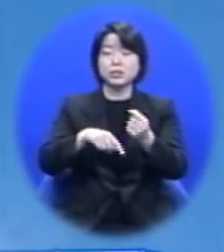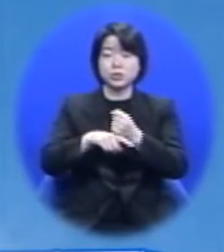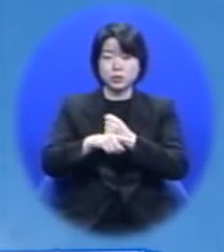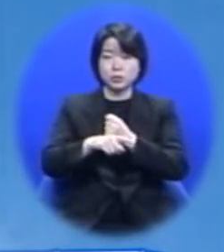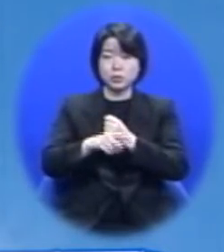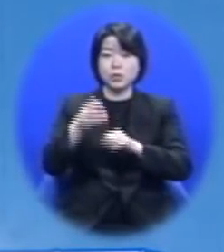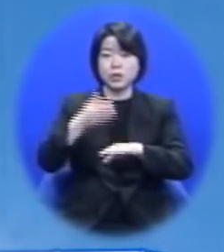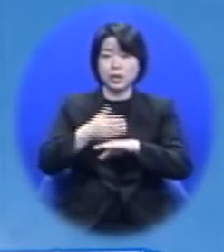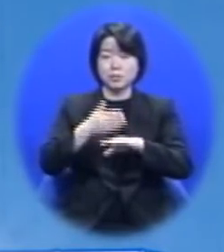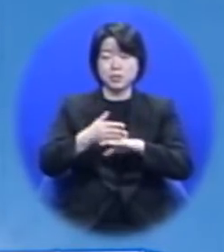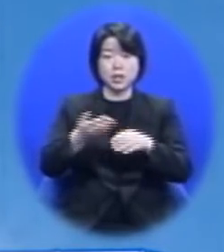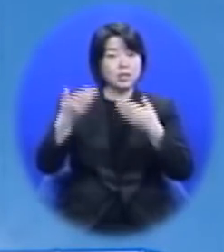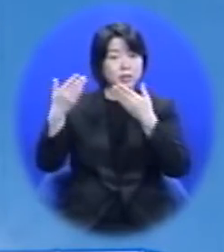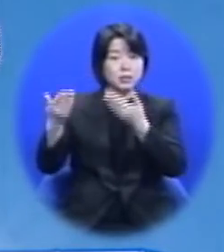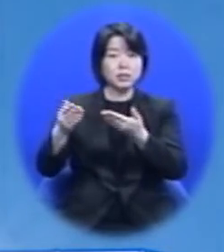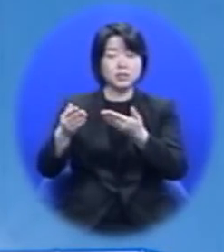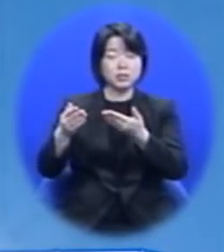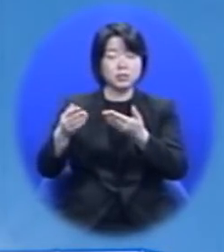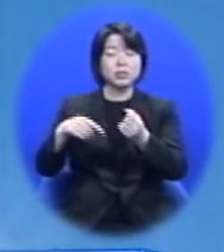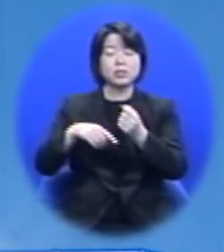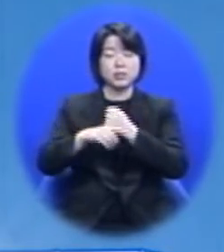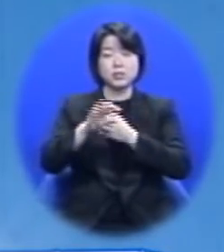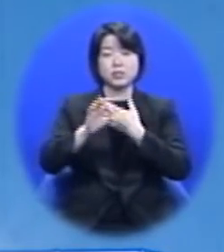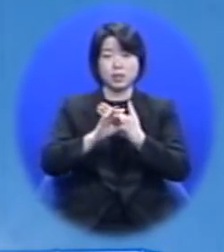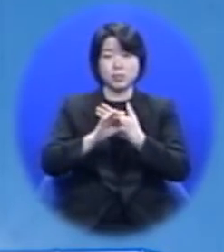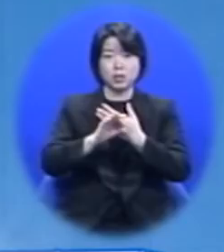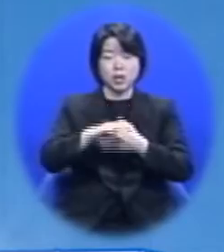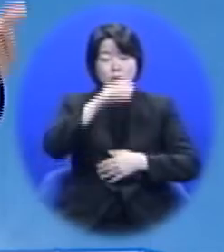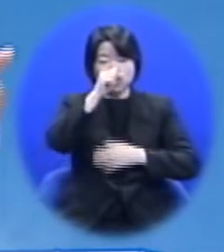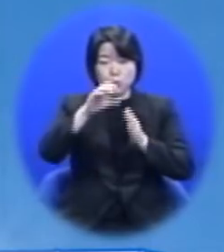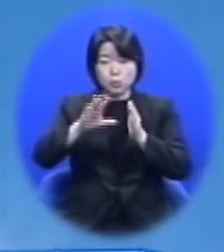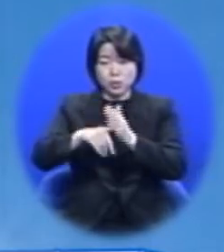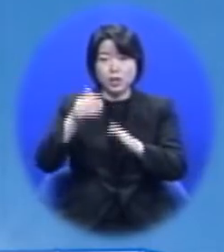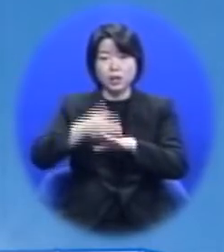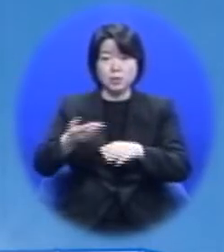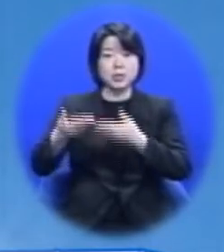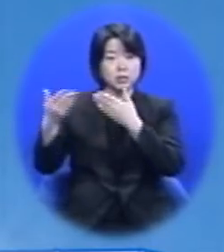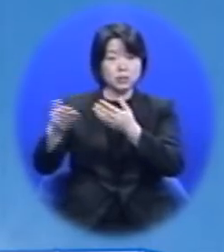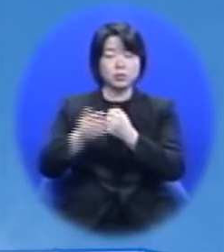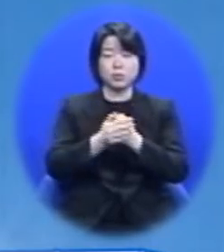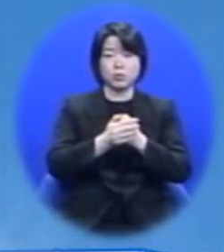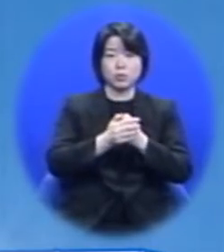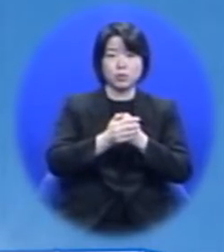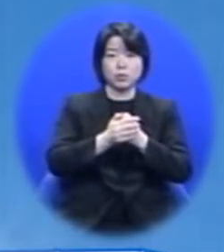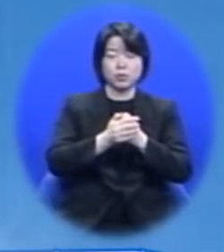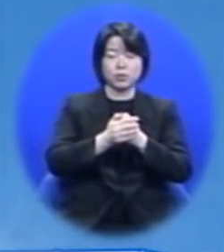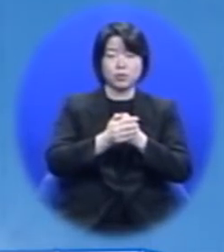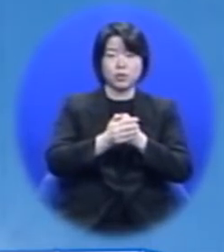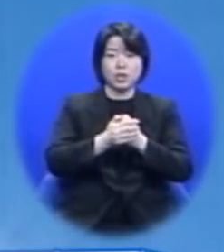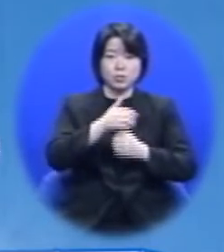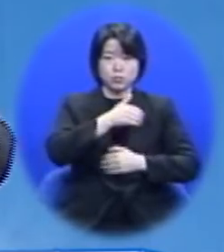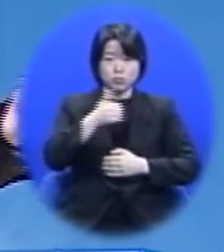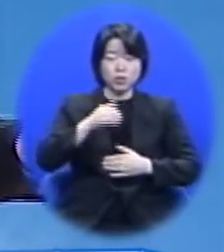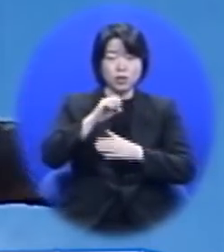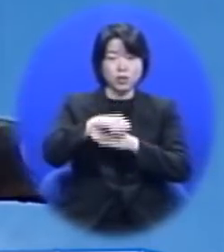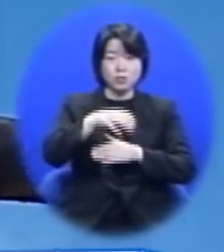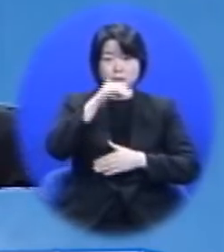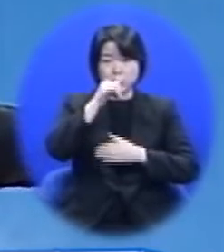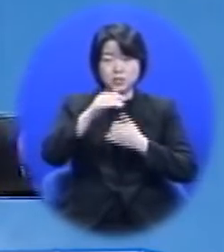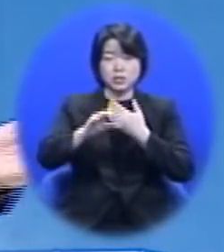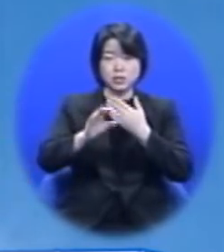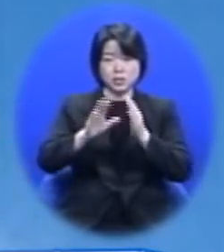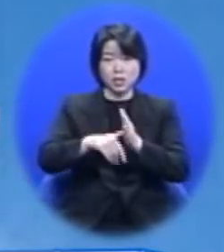지키는 거라면, 좋은 형편이면 감사주의를 지키고 풍성한 열매가 있으면 감사주의를 지키는 거라면, 그러면 우리는